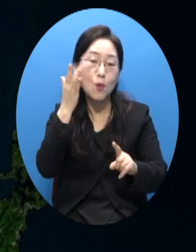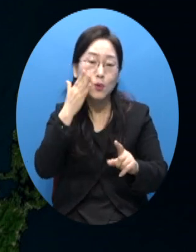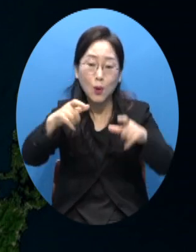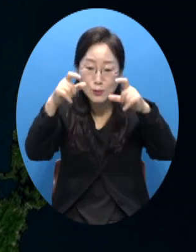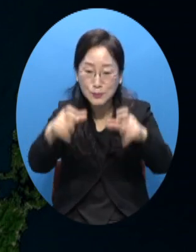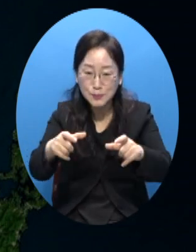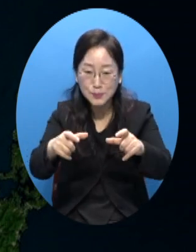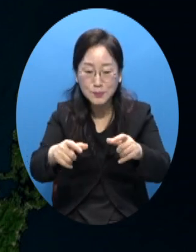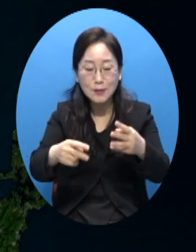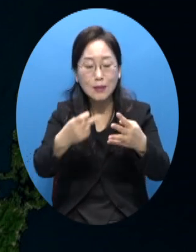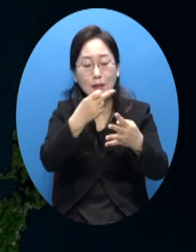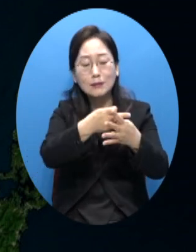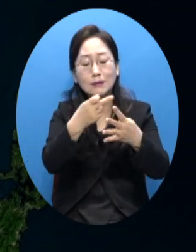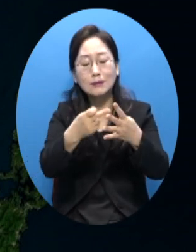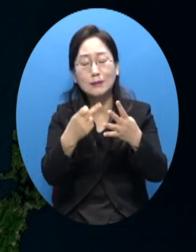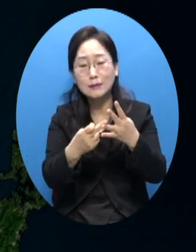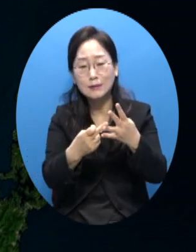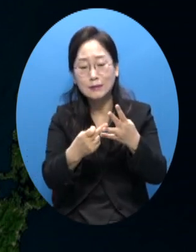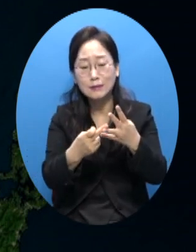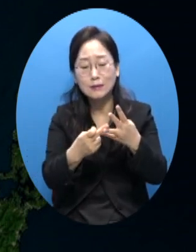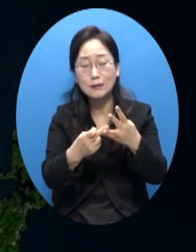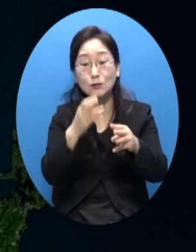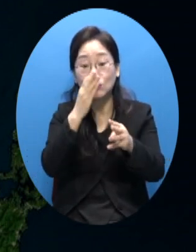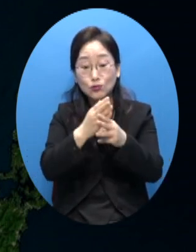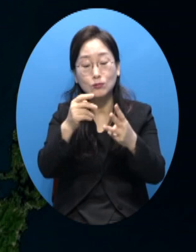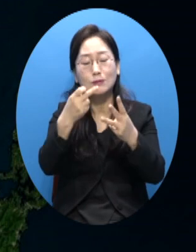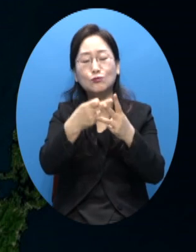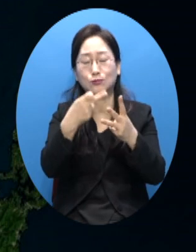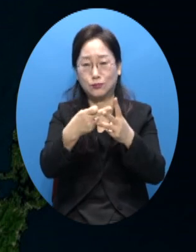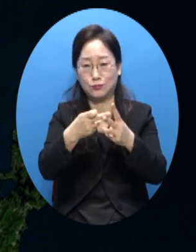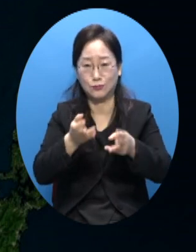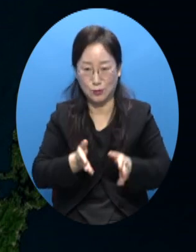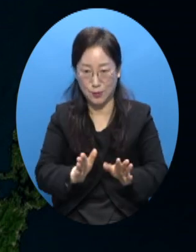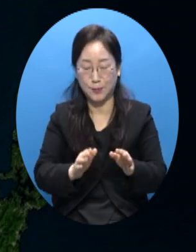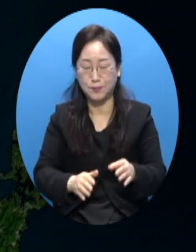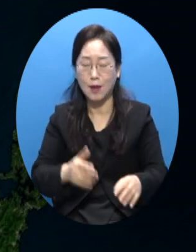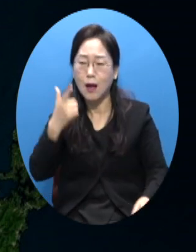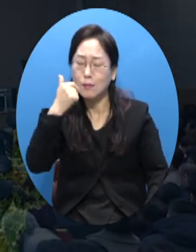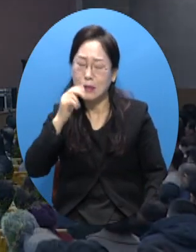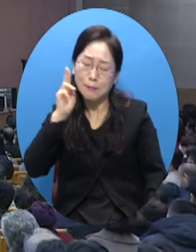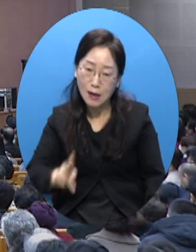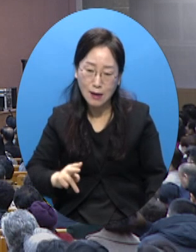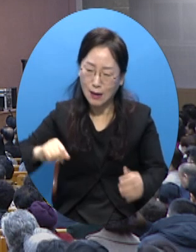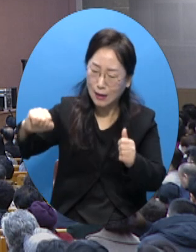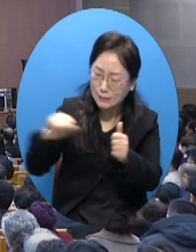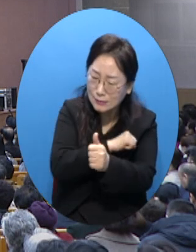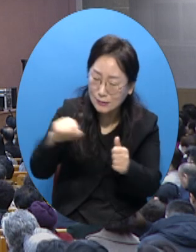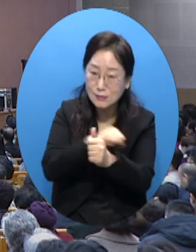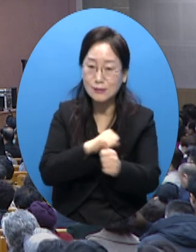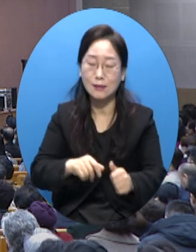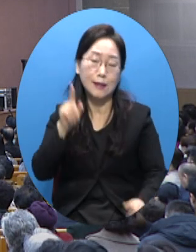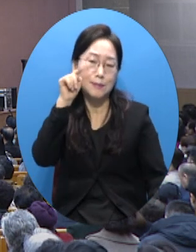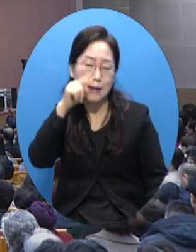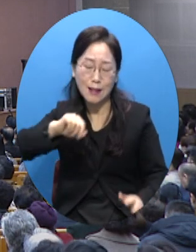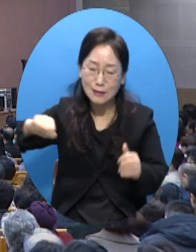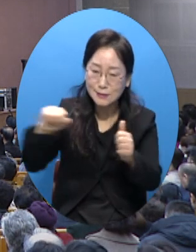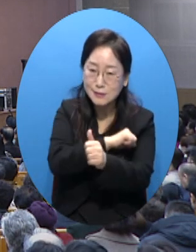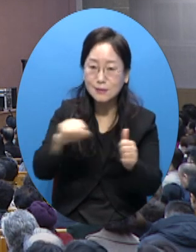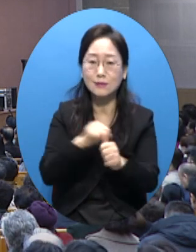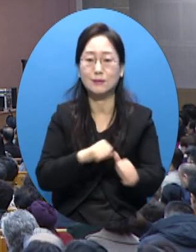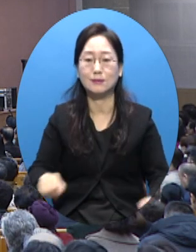태어났습니다 그런데 아버지가 얼마나 폭력적인지 매일 아이들을 때립니다